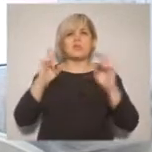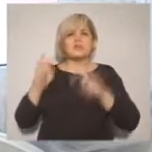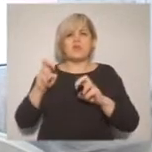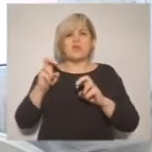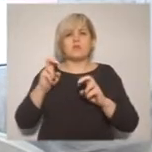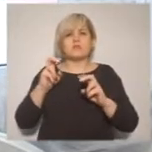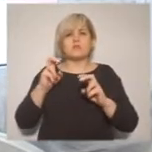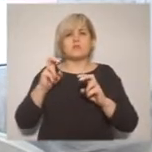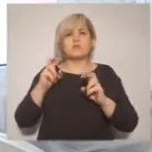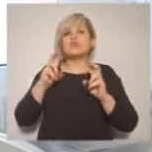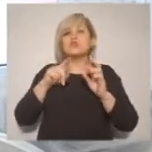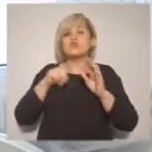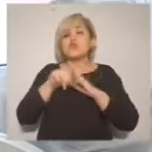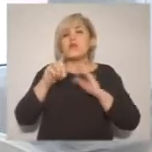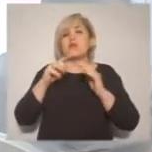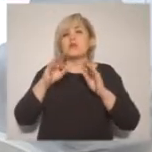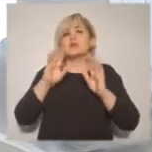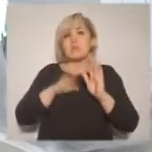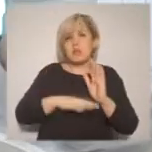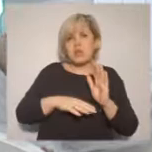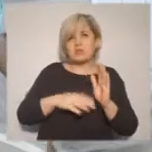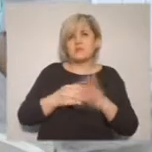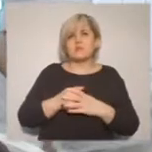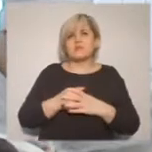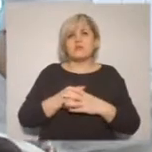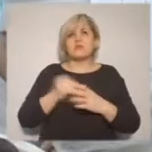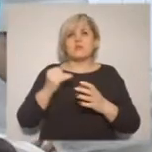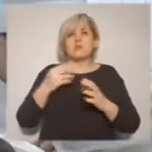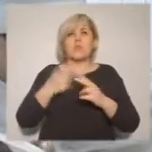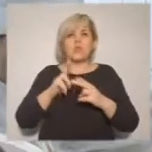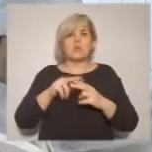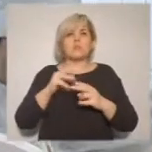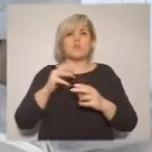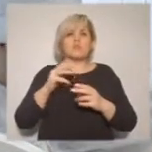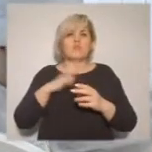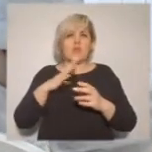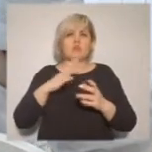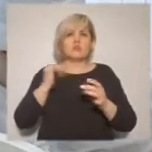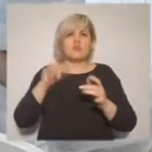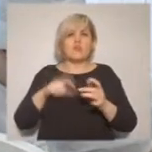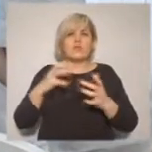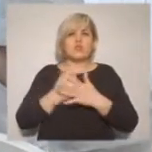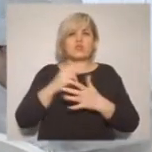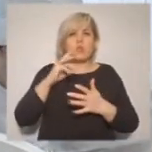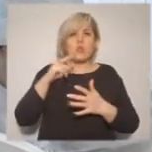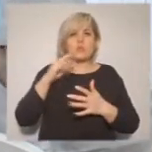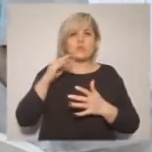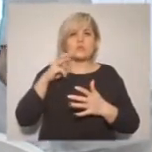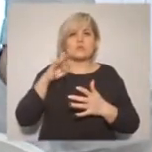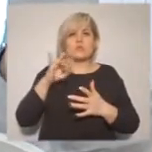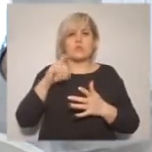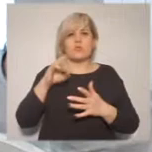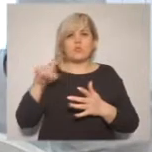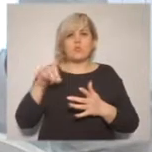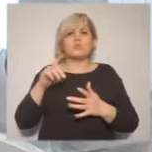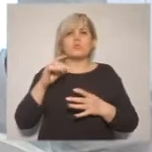организму. Поэтому, естественно, что бывает, что человека нашли эпистархоз, он это не чувствовал, печень у него не болела. Значит, после